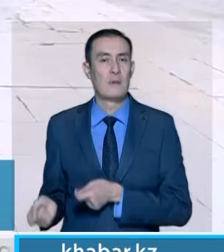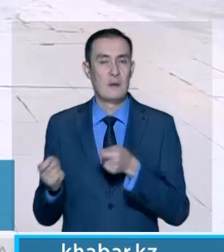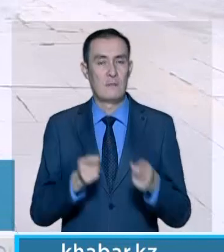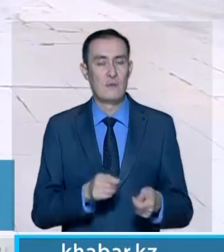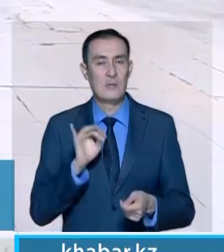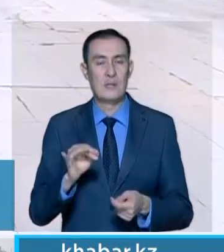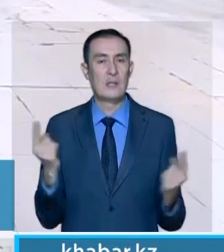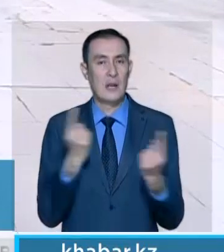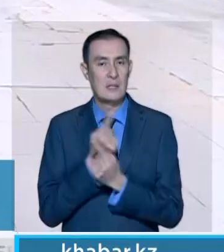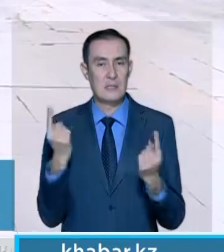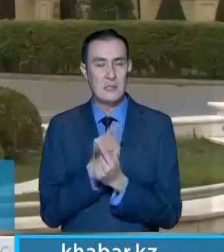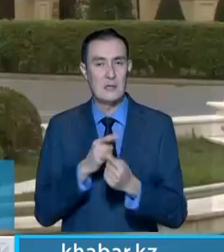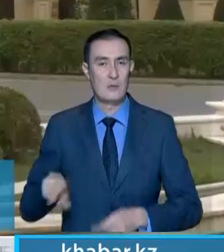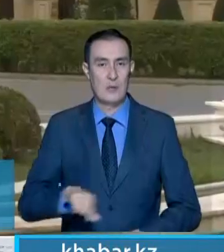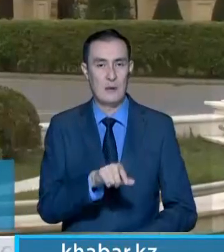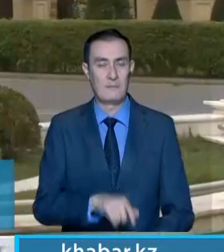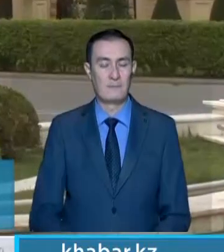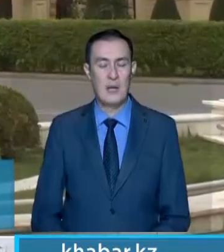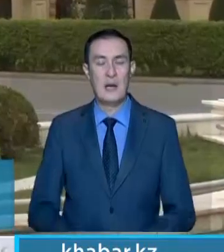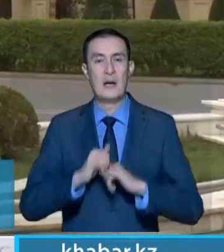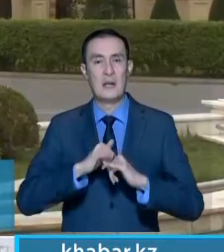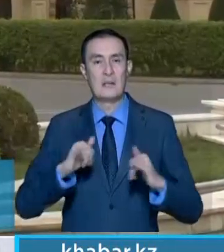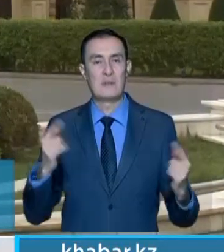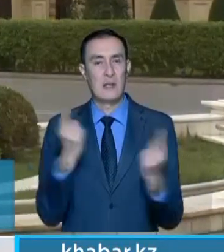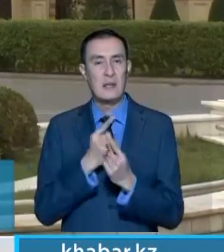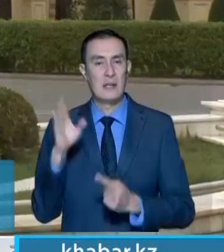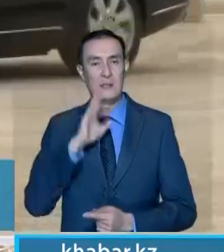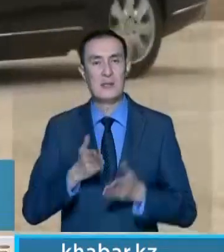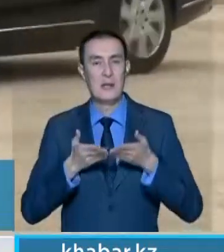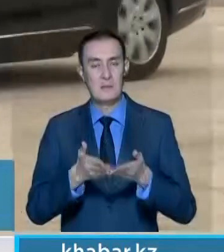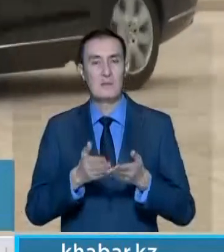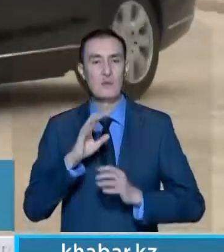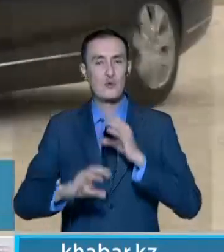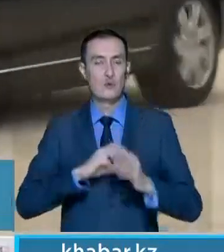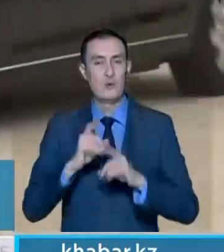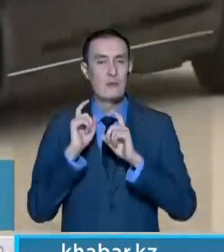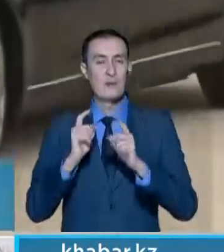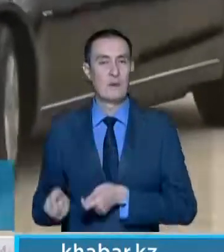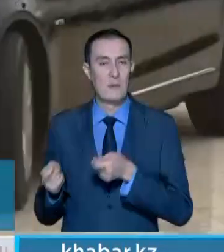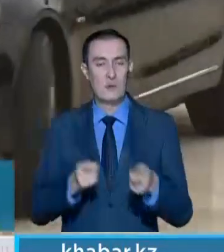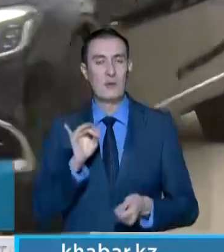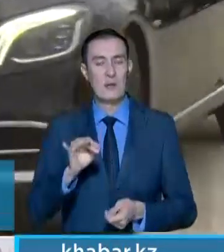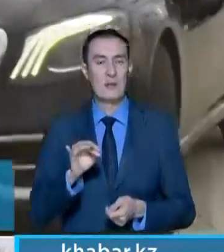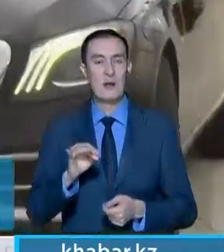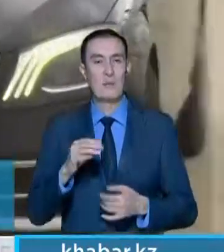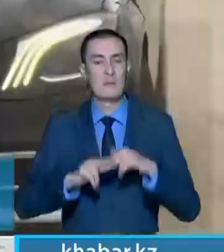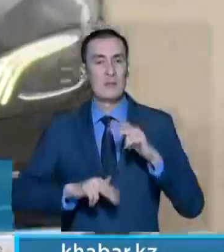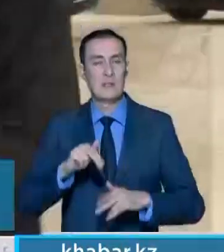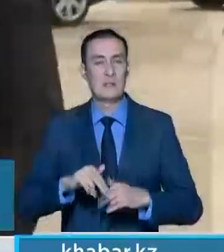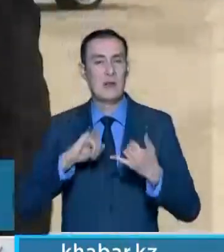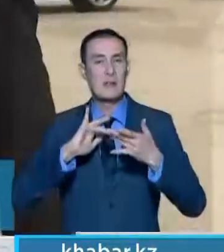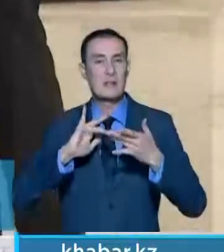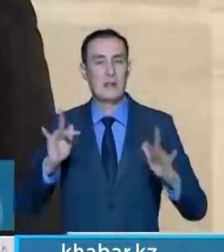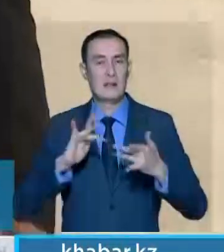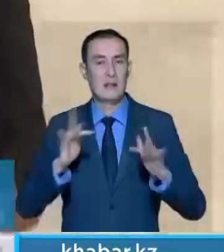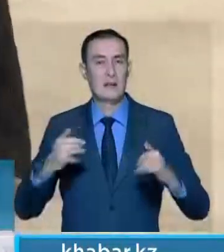и транзитных решений. Развитие транскаспийского международного транспортного маршрута и строительство волоконно-оптической линии